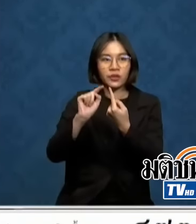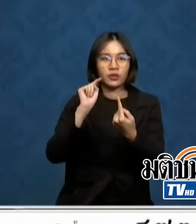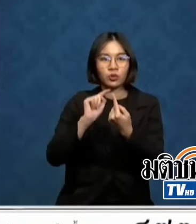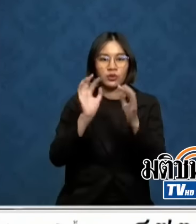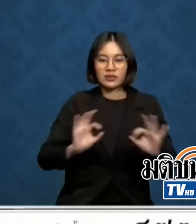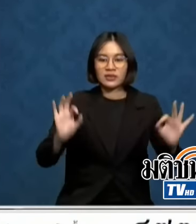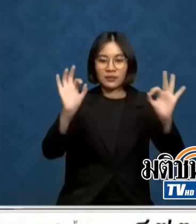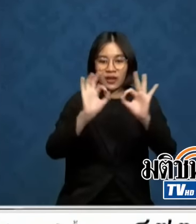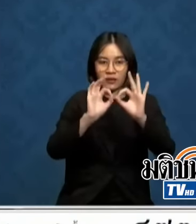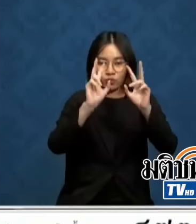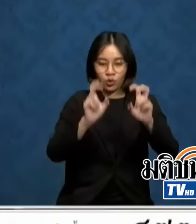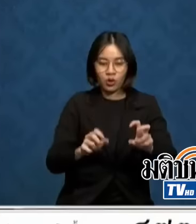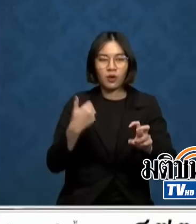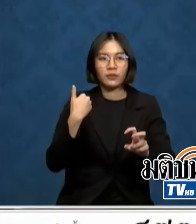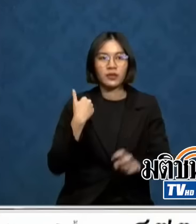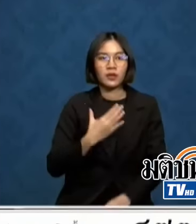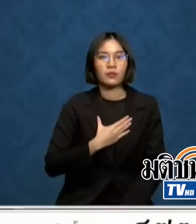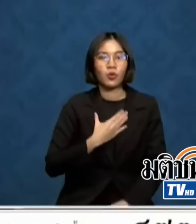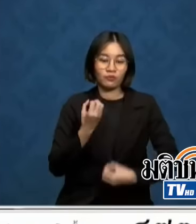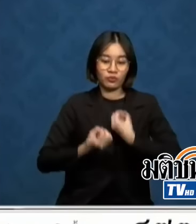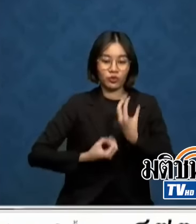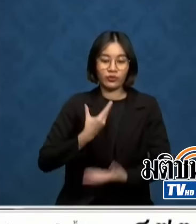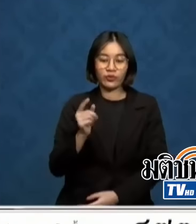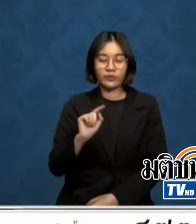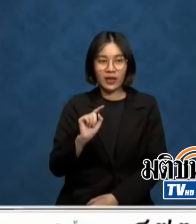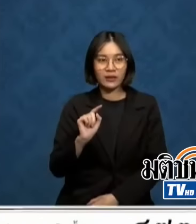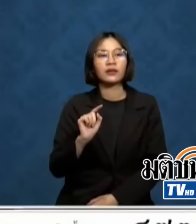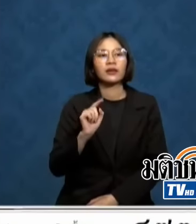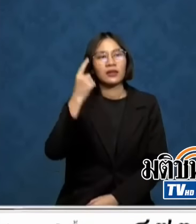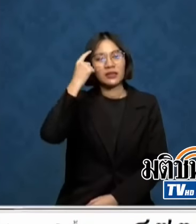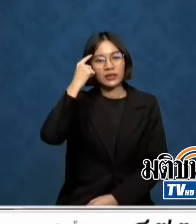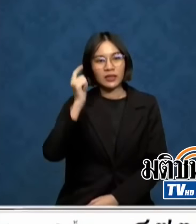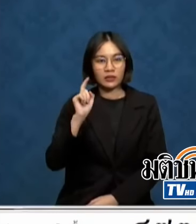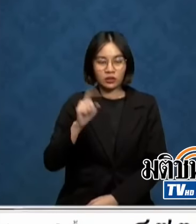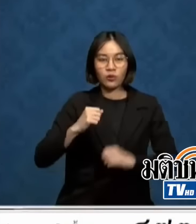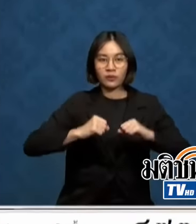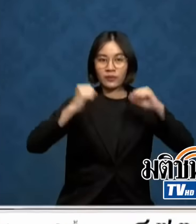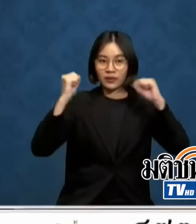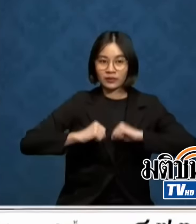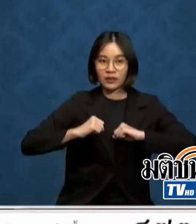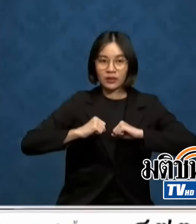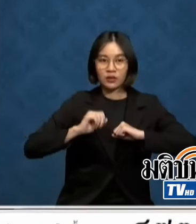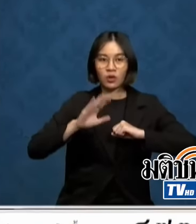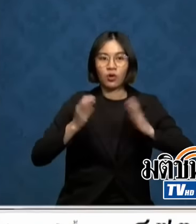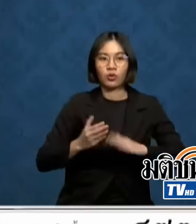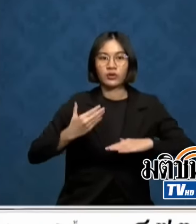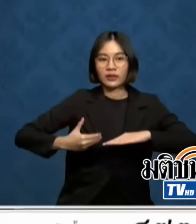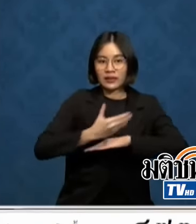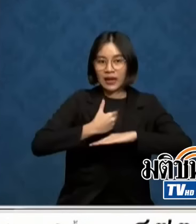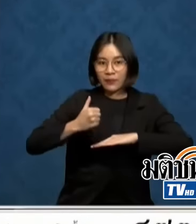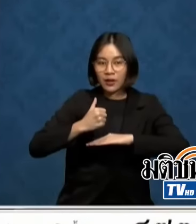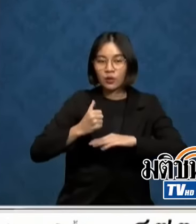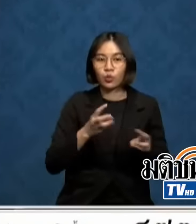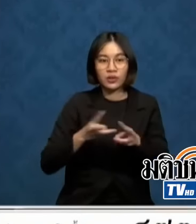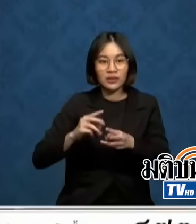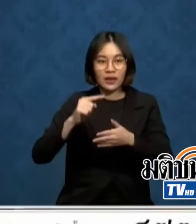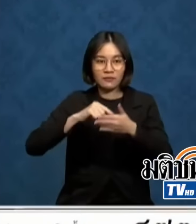เรื่องสำคัญสำคัญซึ่งผมมีความเห็นว่าเรื่องดังกล่าวสมควรที่จะเป็นฉันทามติของนักการเมืองที่มา